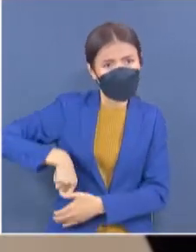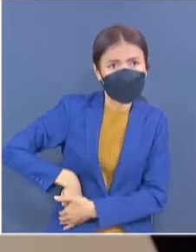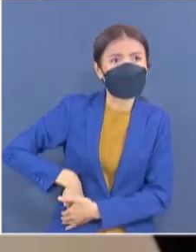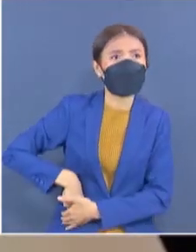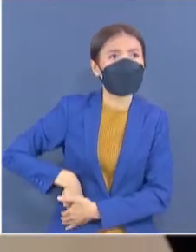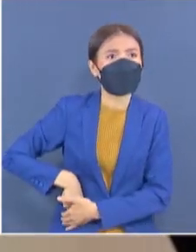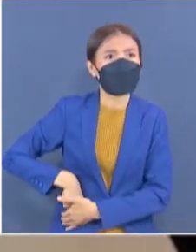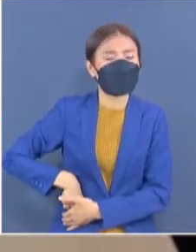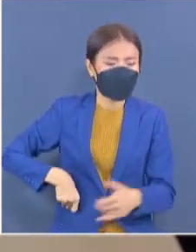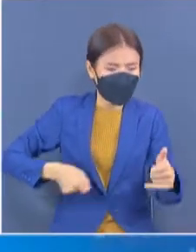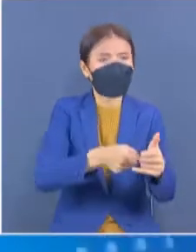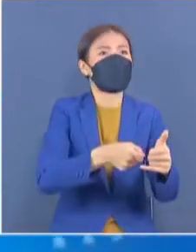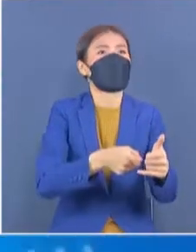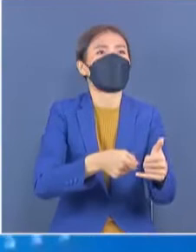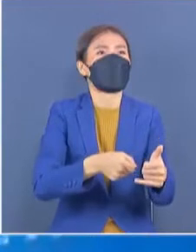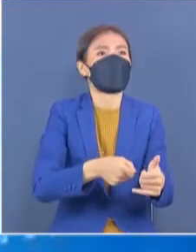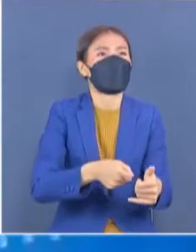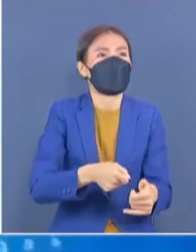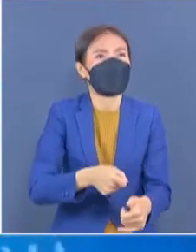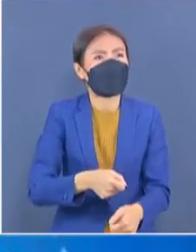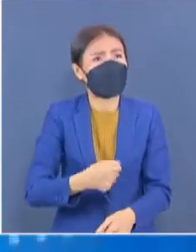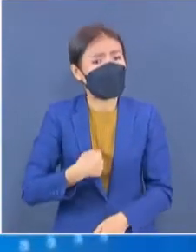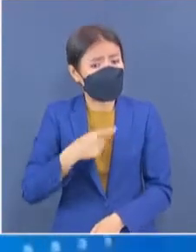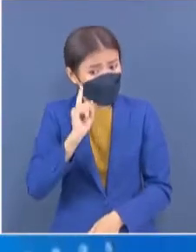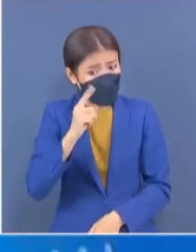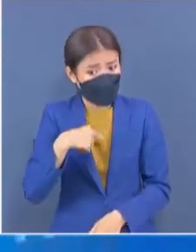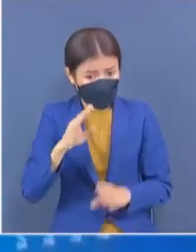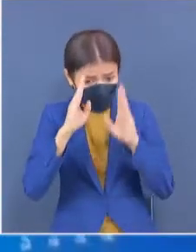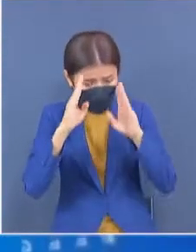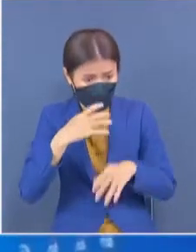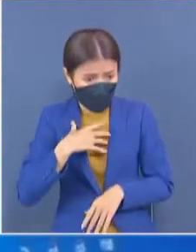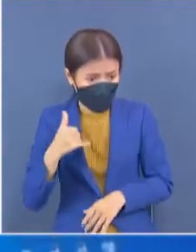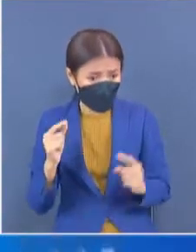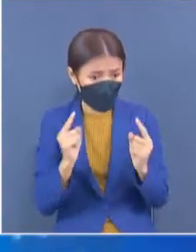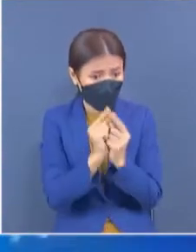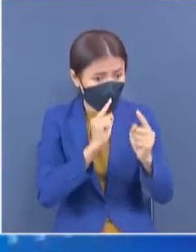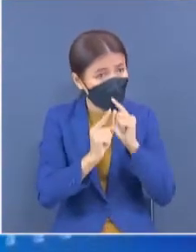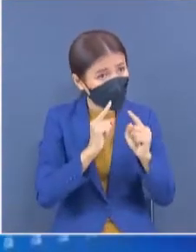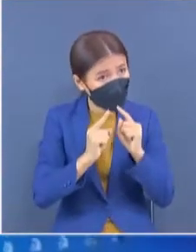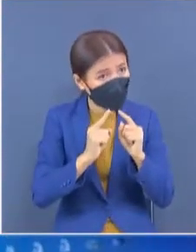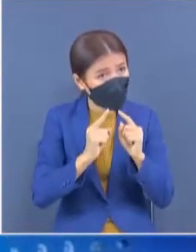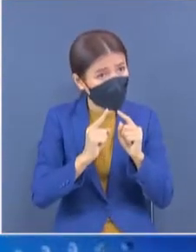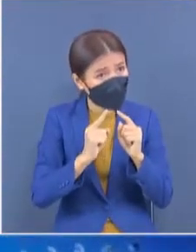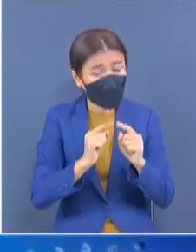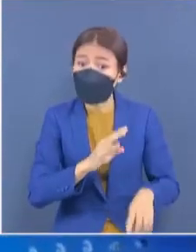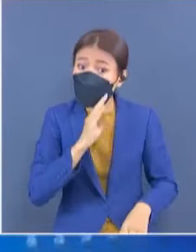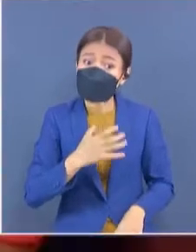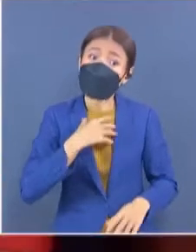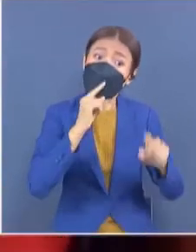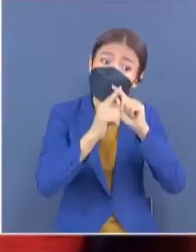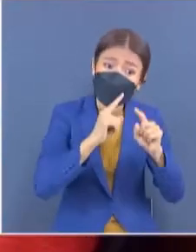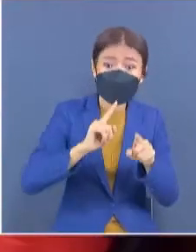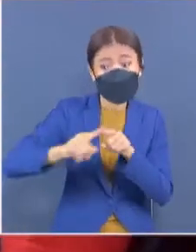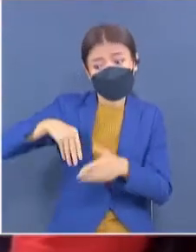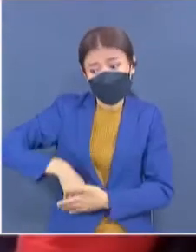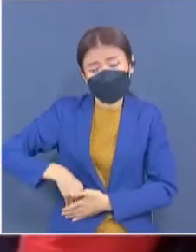ารู้ว่าเดี๋ยวจะมีการนัดเคลียร์กัน แต่เขาตั้งใจจะไปเคลียร์ไหมหร อถ้าตั้งใจจะเคลียร์เนี่ย ไม่น่า จะพกมีดมาถูกไหม